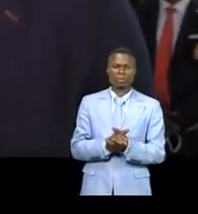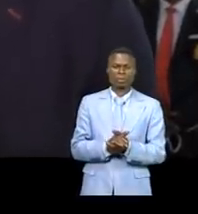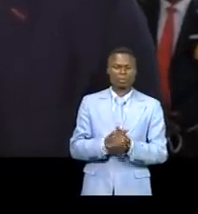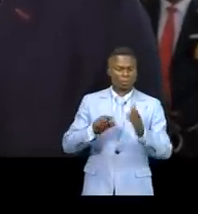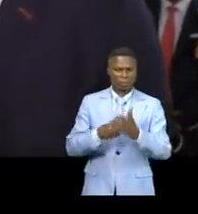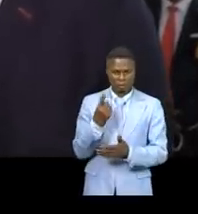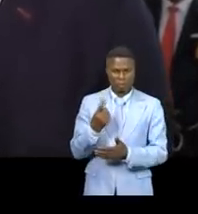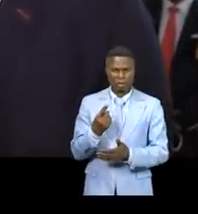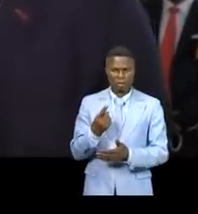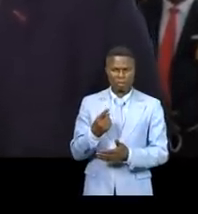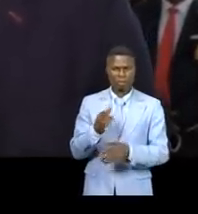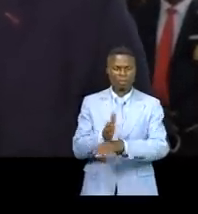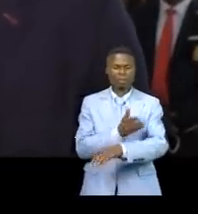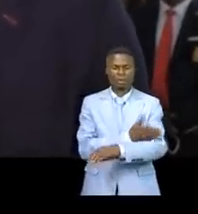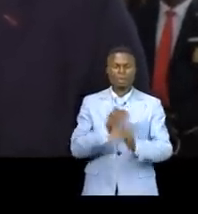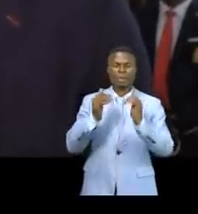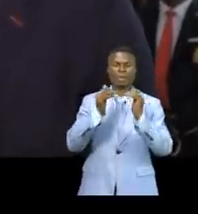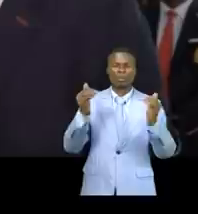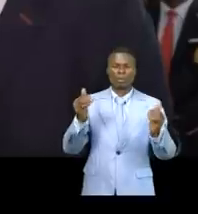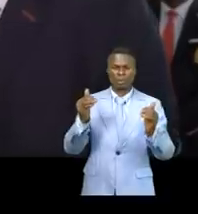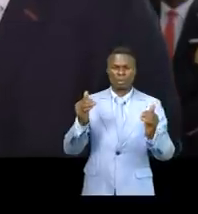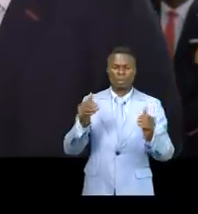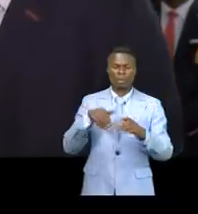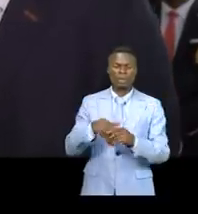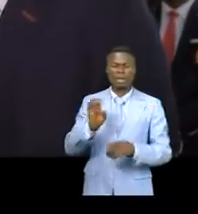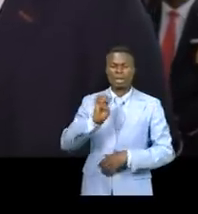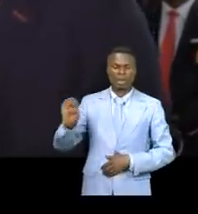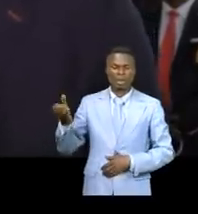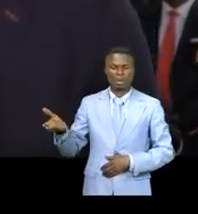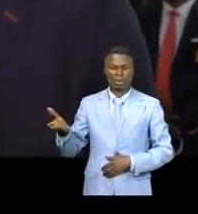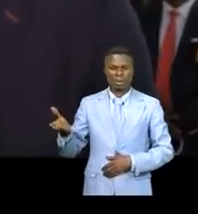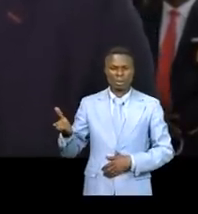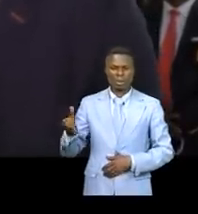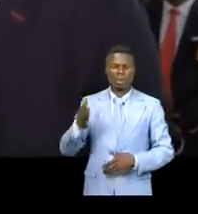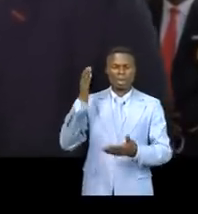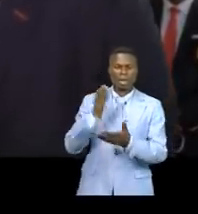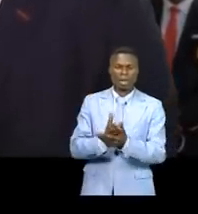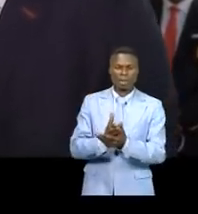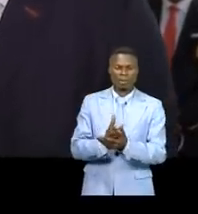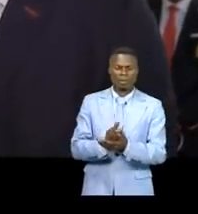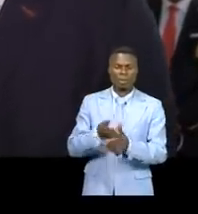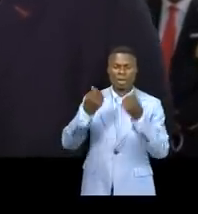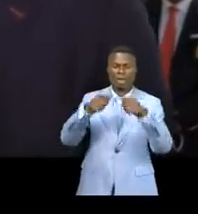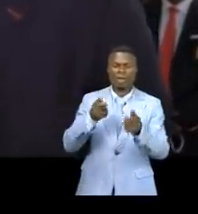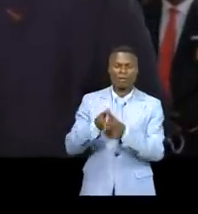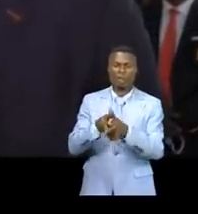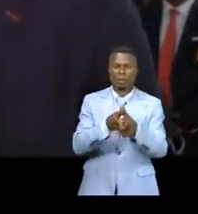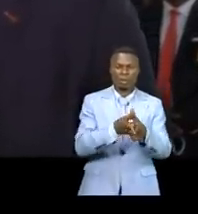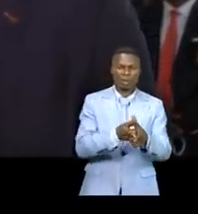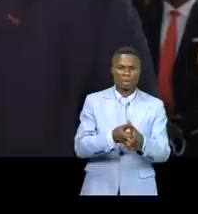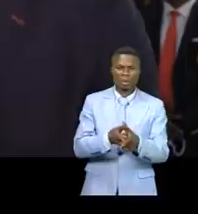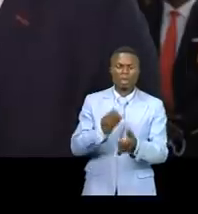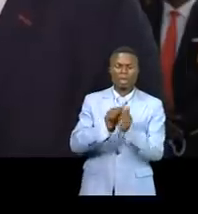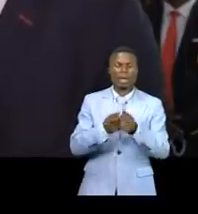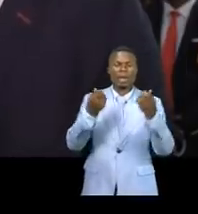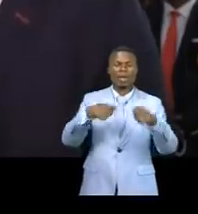automatiquement à accroître la paix dans la différentes zones. Lutter contre la prolifération des armes, lutter contre les trafics